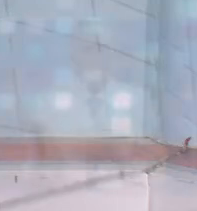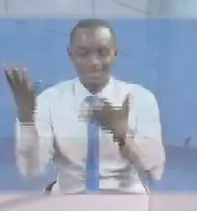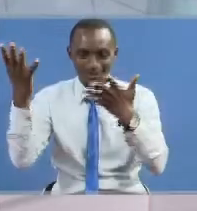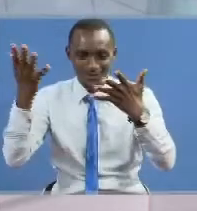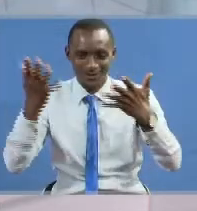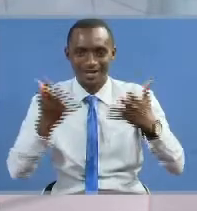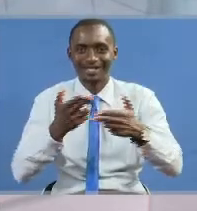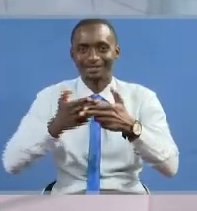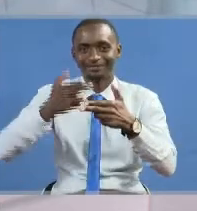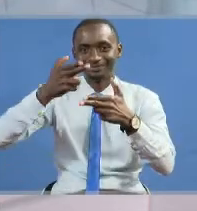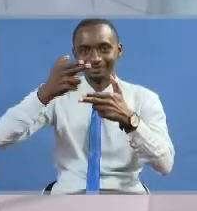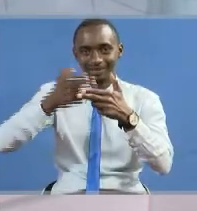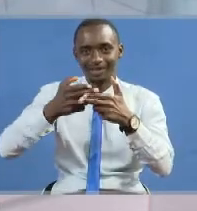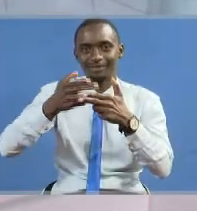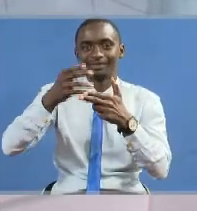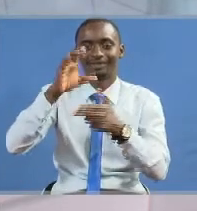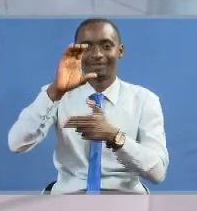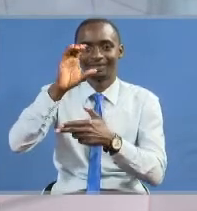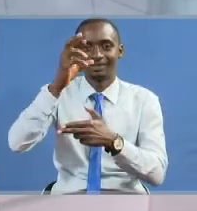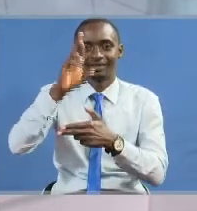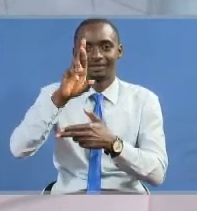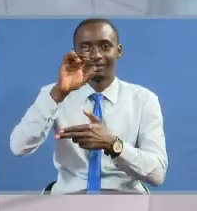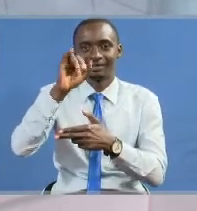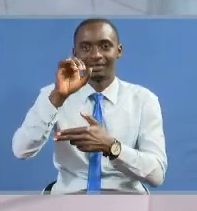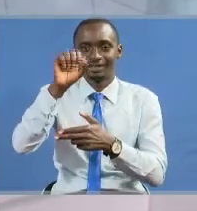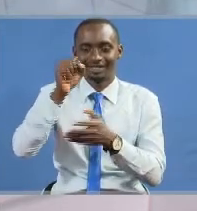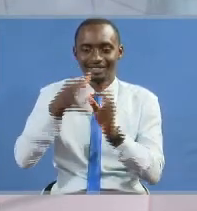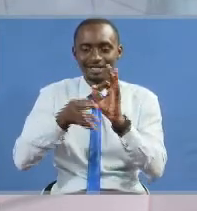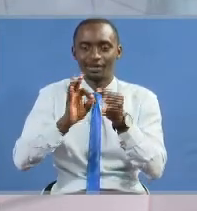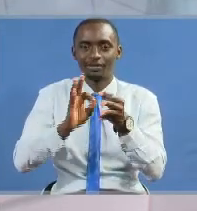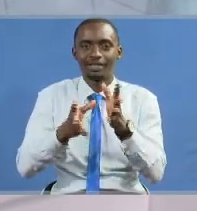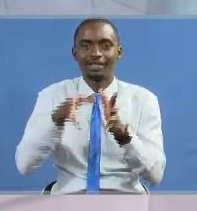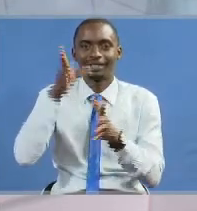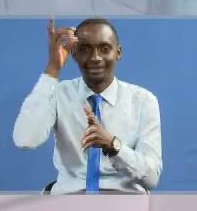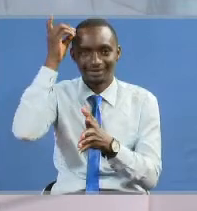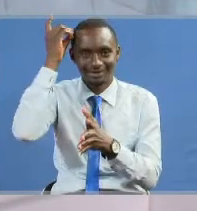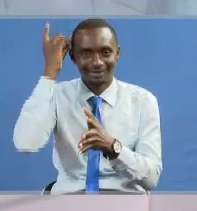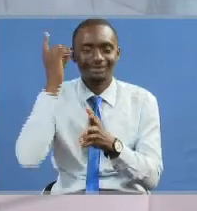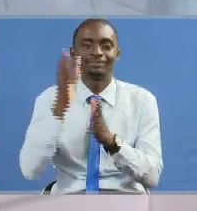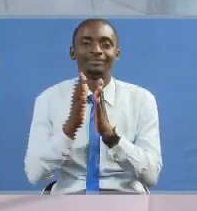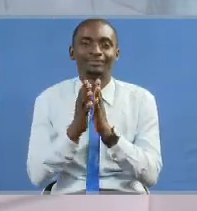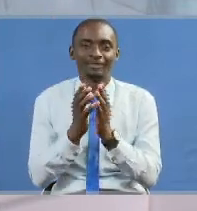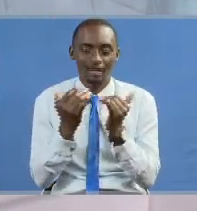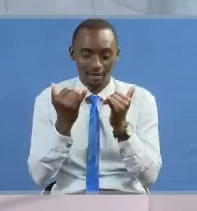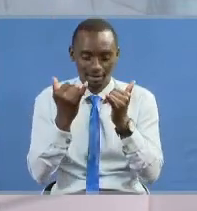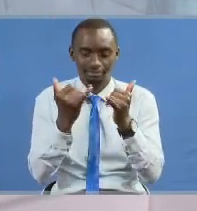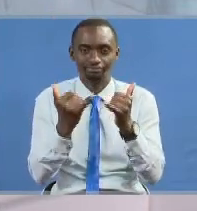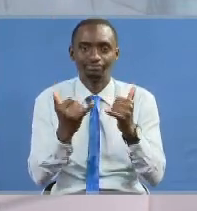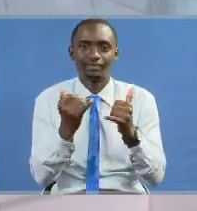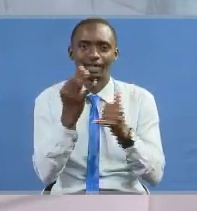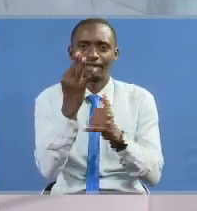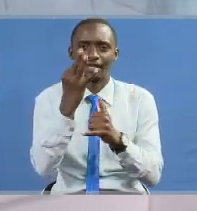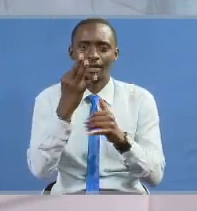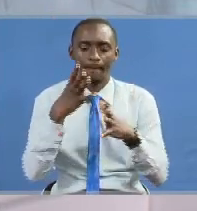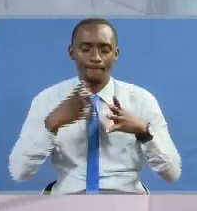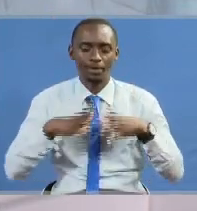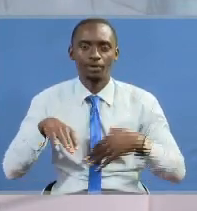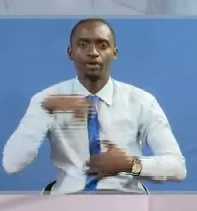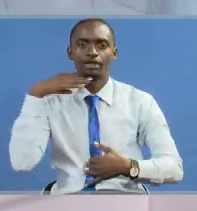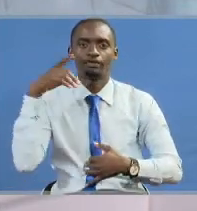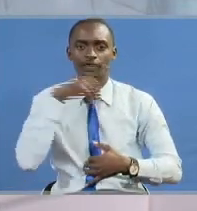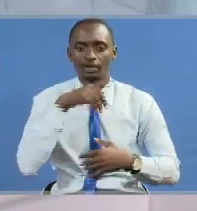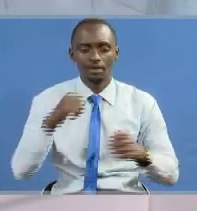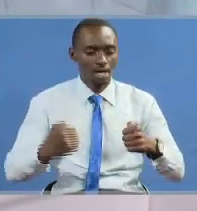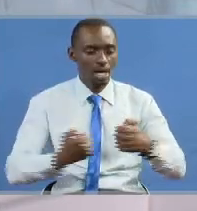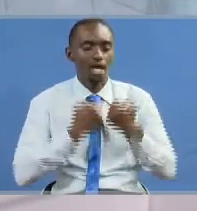Karibu rasmi, jina langu ni Chris Sambo na mfasiri katika lugha ya ishara ni Derek Nandiri. Na tukianza moja kwa moja ni kwamba watu watatu wamefariki katika ajali